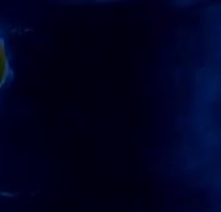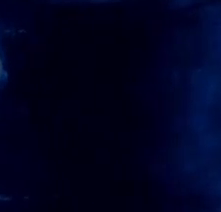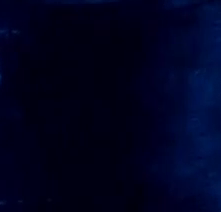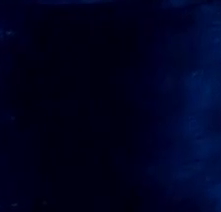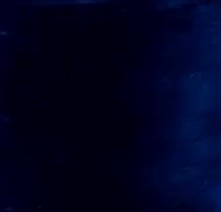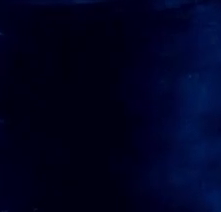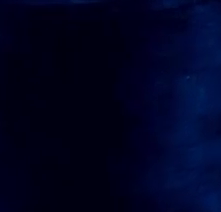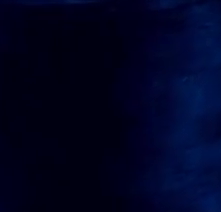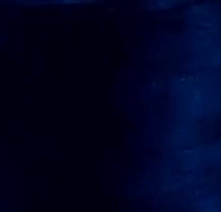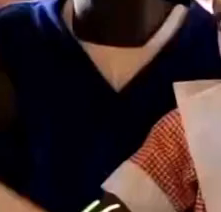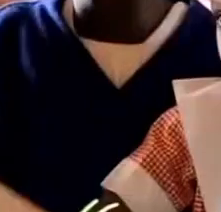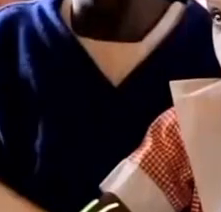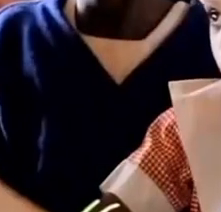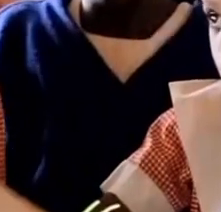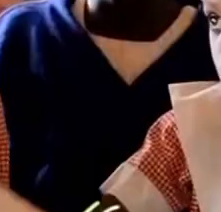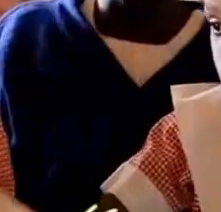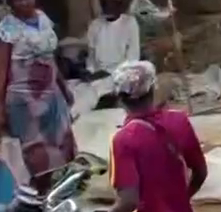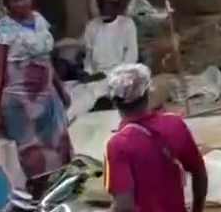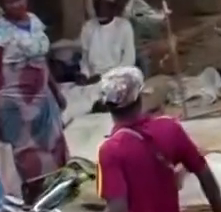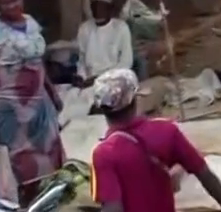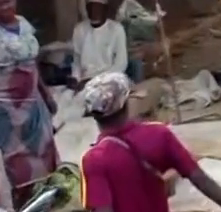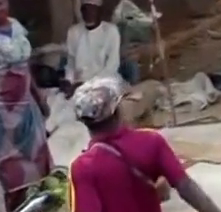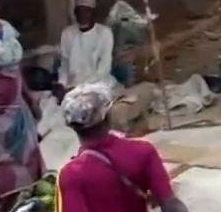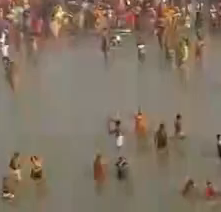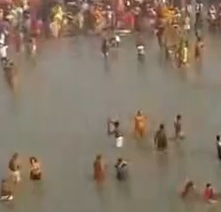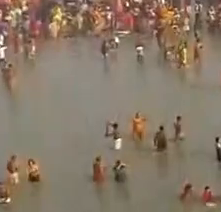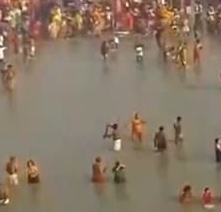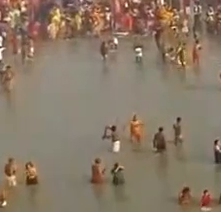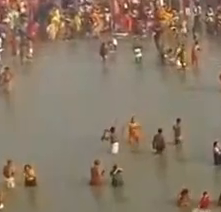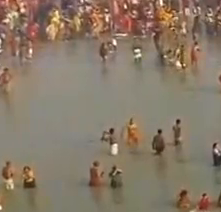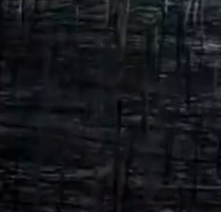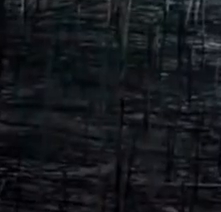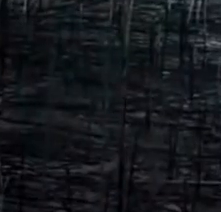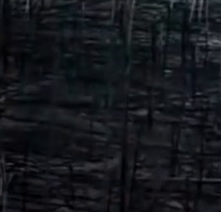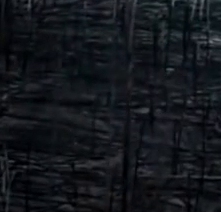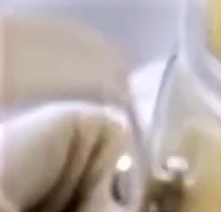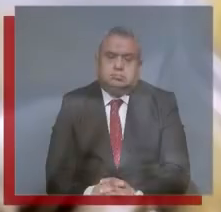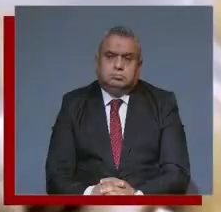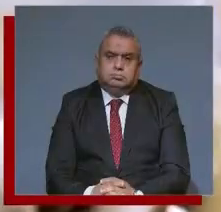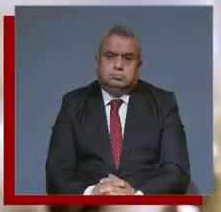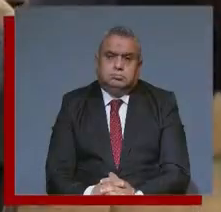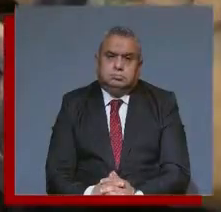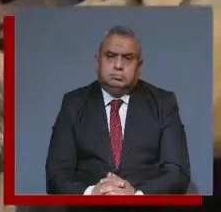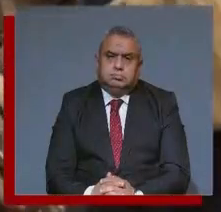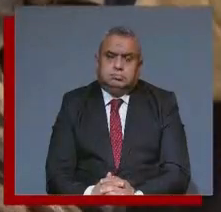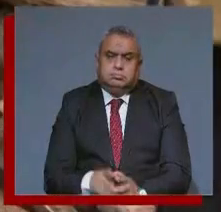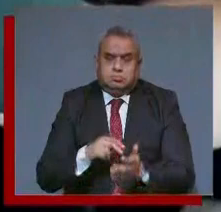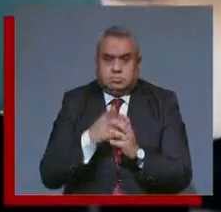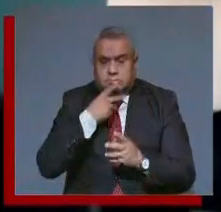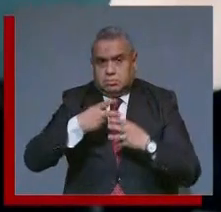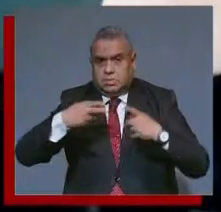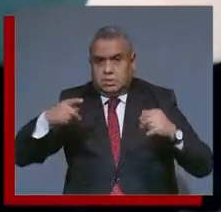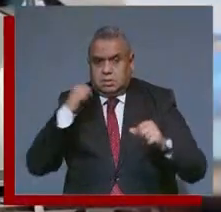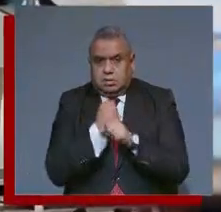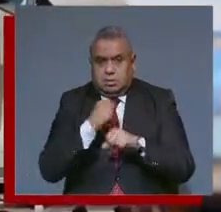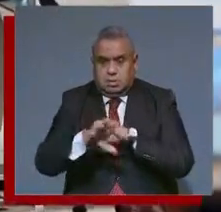تواجه قارتنا تحديات هائلة في عصر يموج بمتغيرات سريعة وأزمات متلاحقة